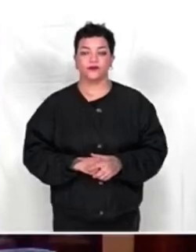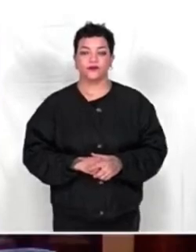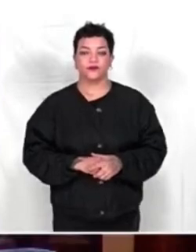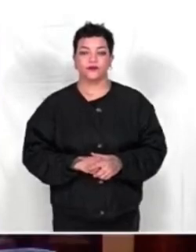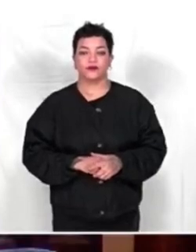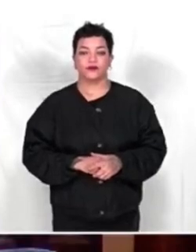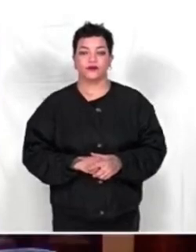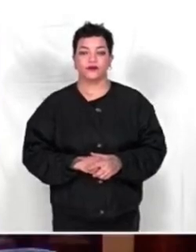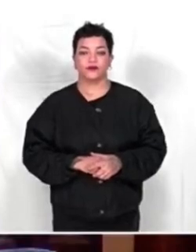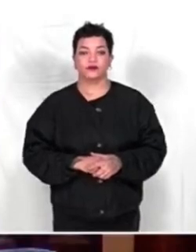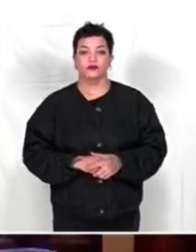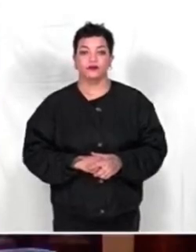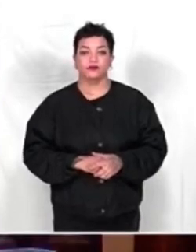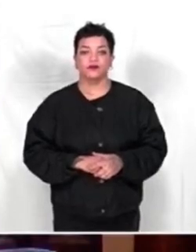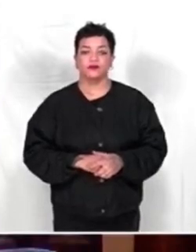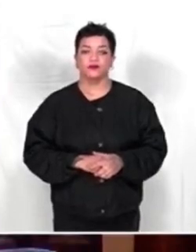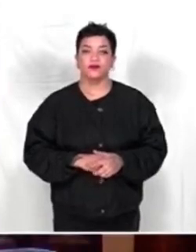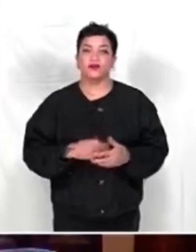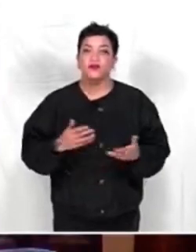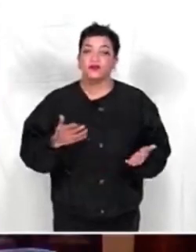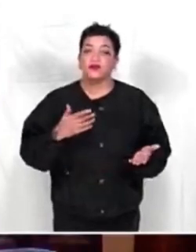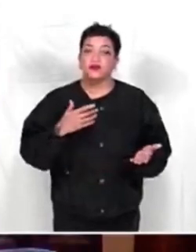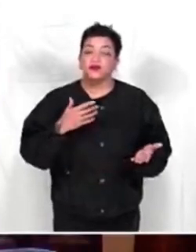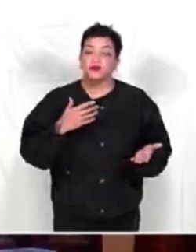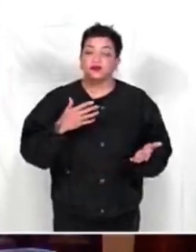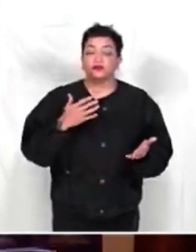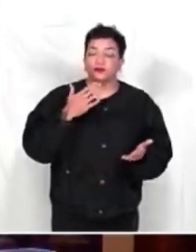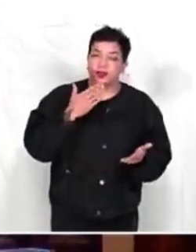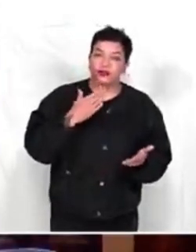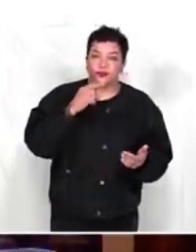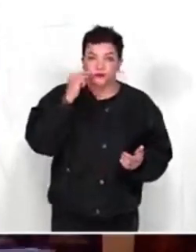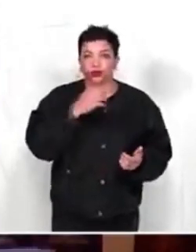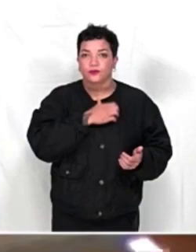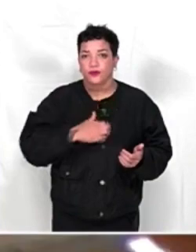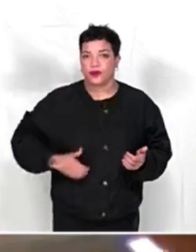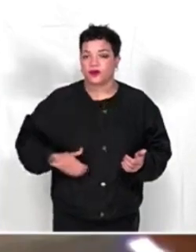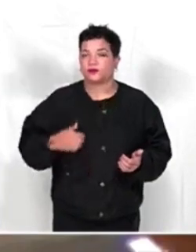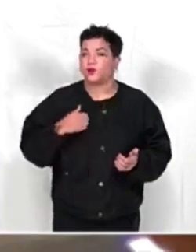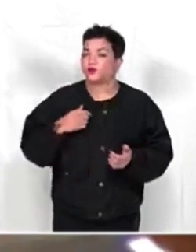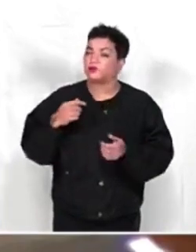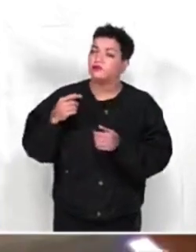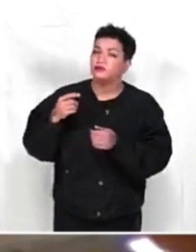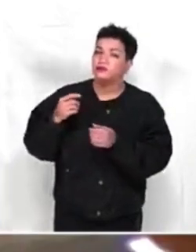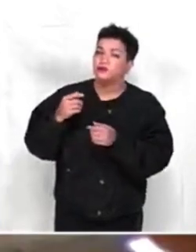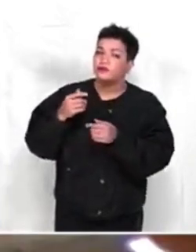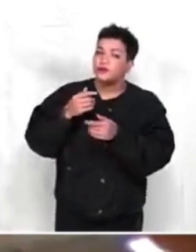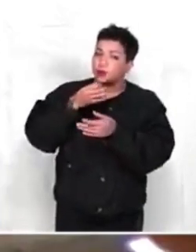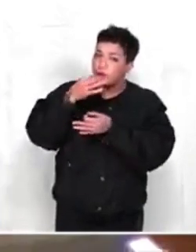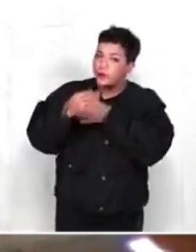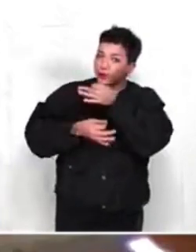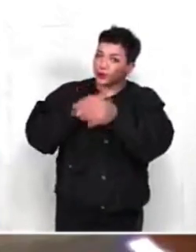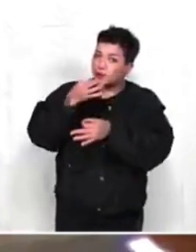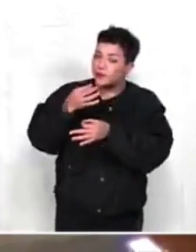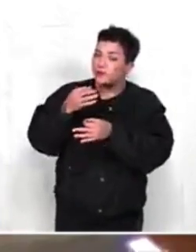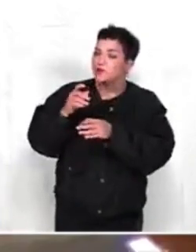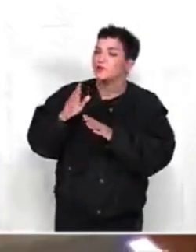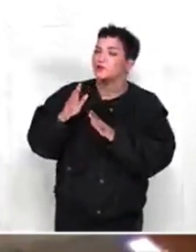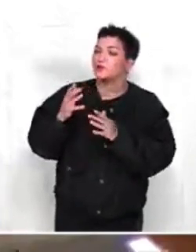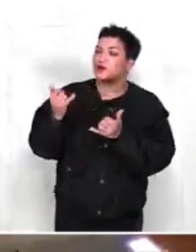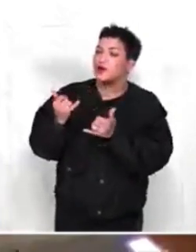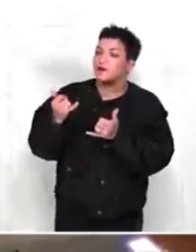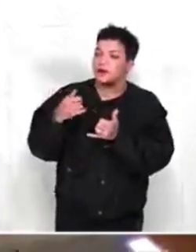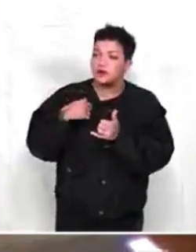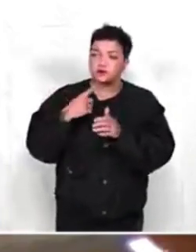Monsieur le maire, chers collègues, je ne vais pas revenir sur ce qui vient d'être présenté, mais on voit clairement qu'avec